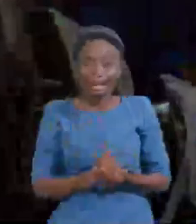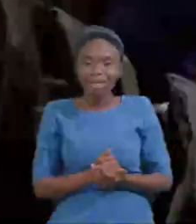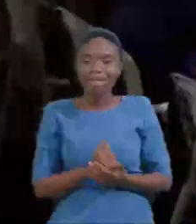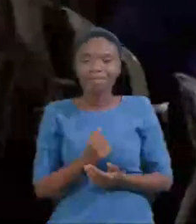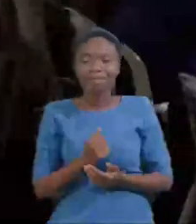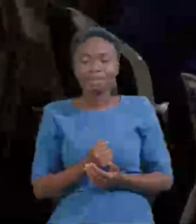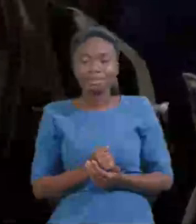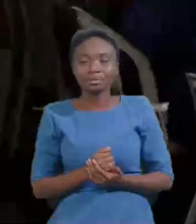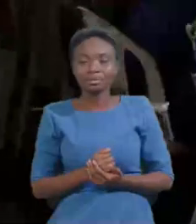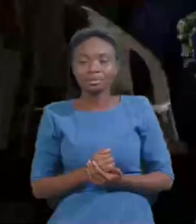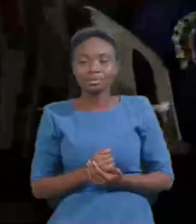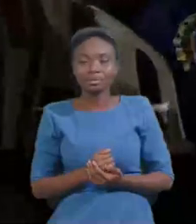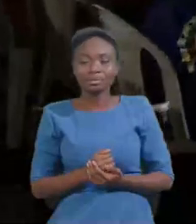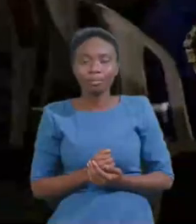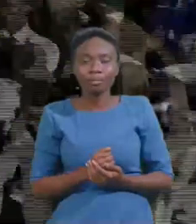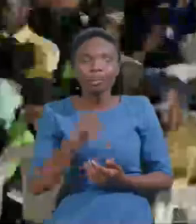Amen.